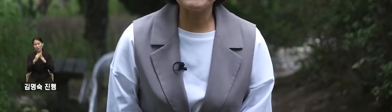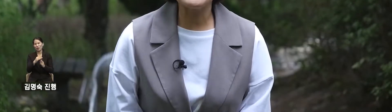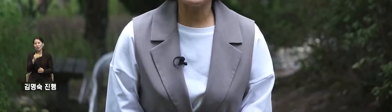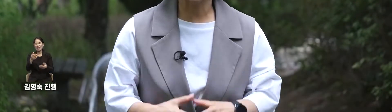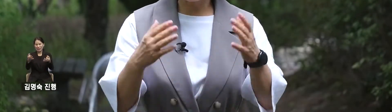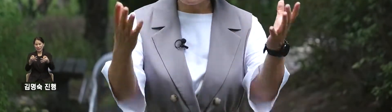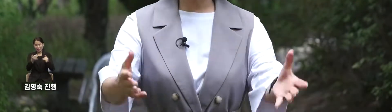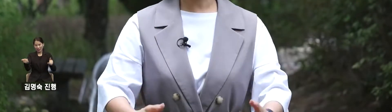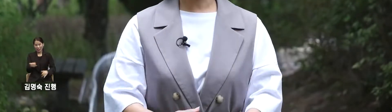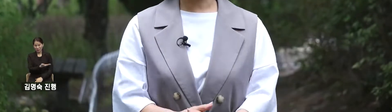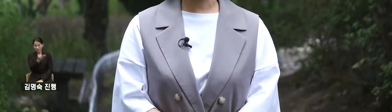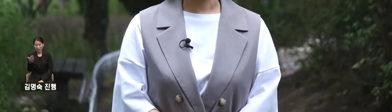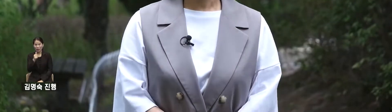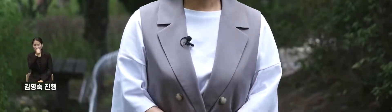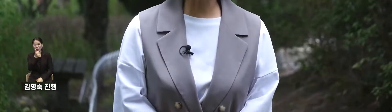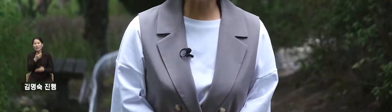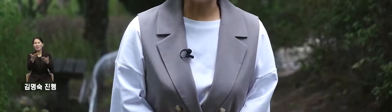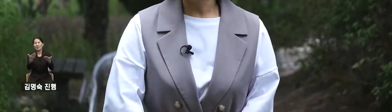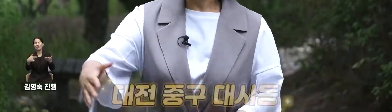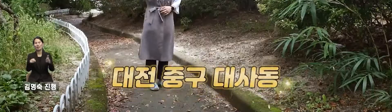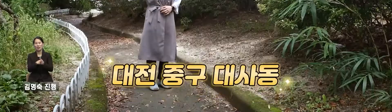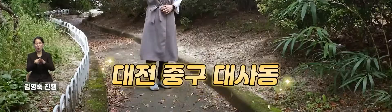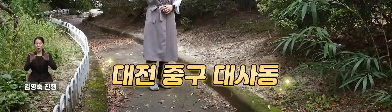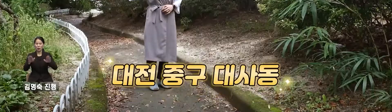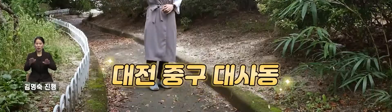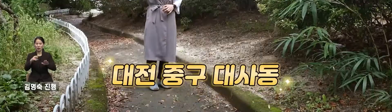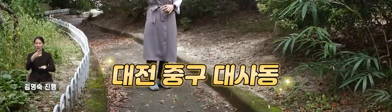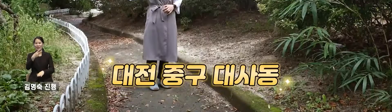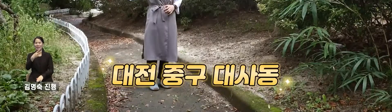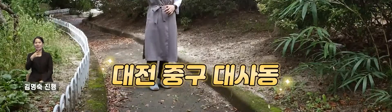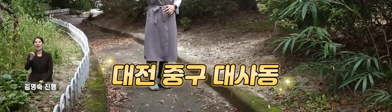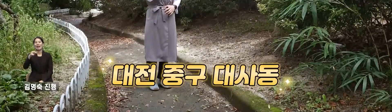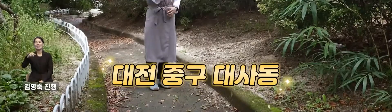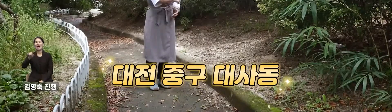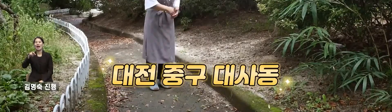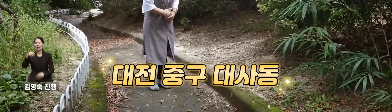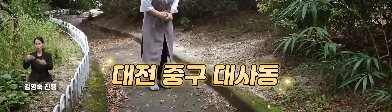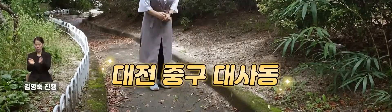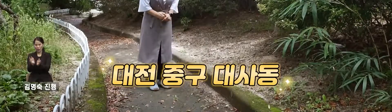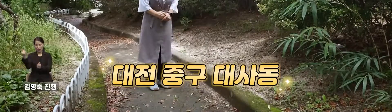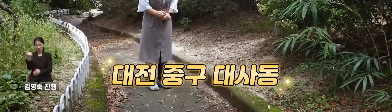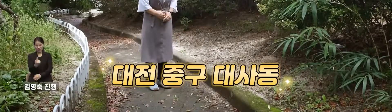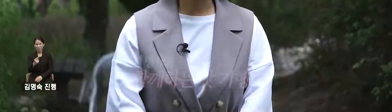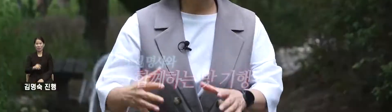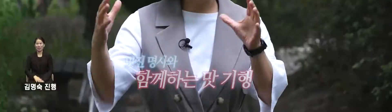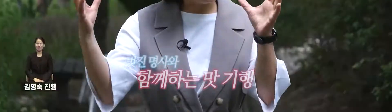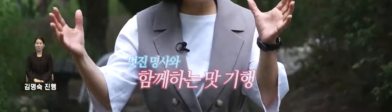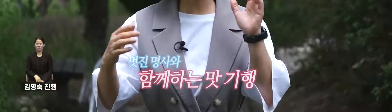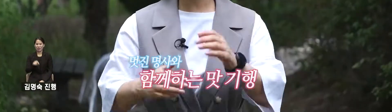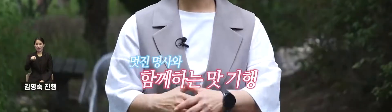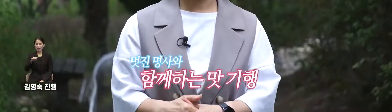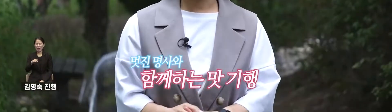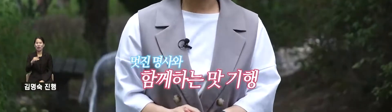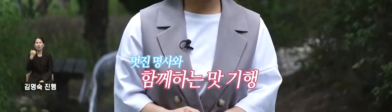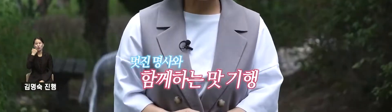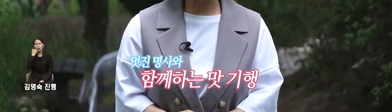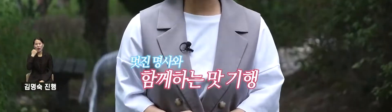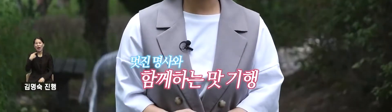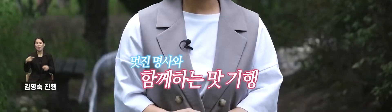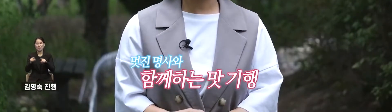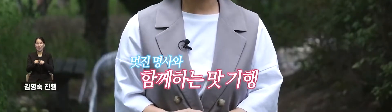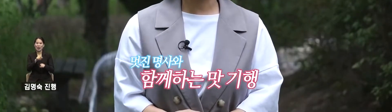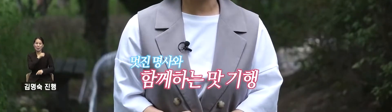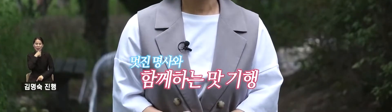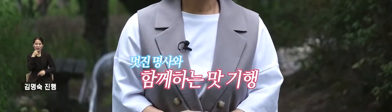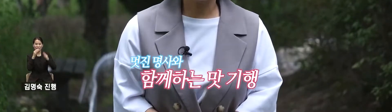시청자 여러분들에게 소개해 드리려고 저는 오늘 대사동에 나와 있습니다. 자, 오늘도 어떤 멋진 분과 또